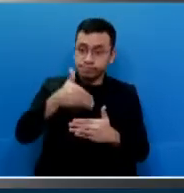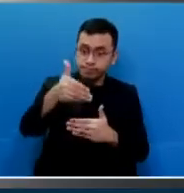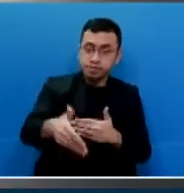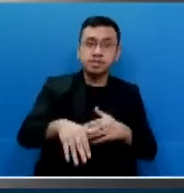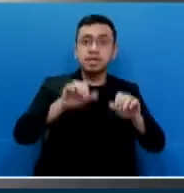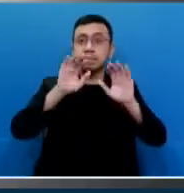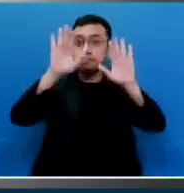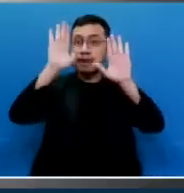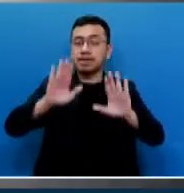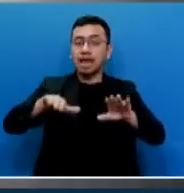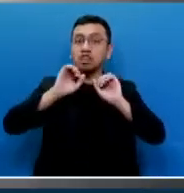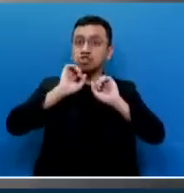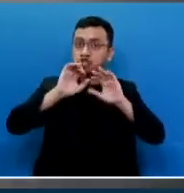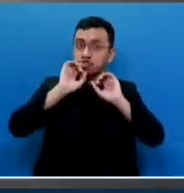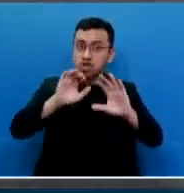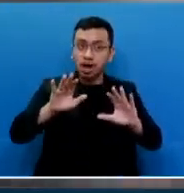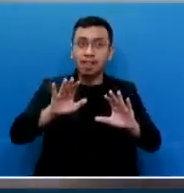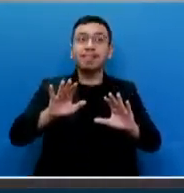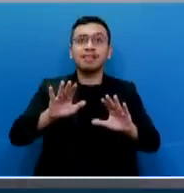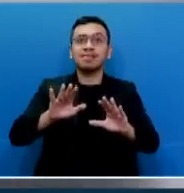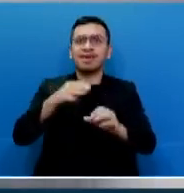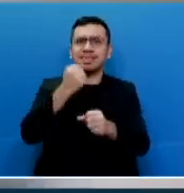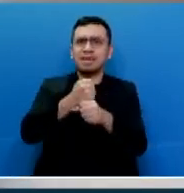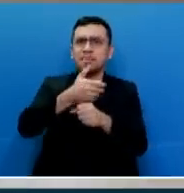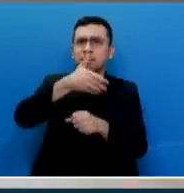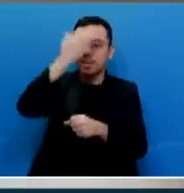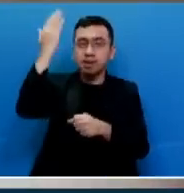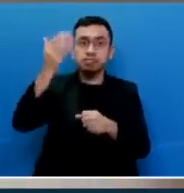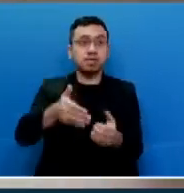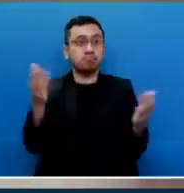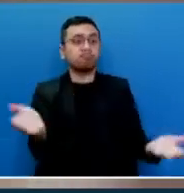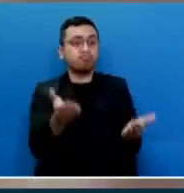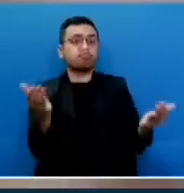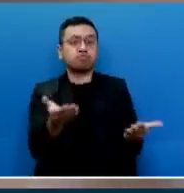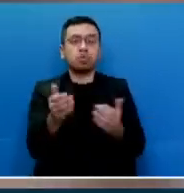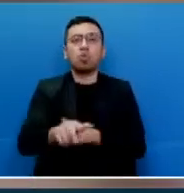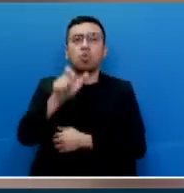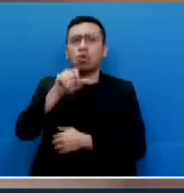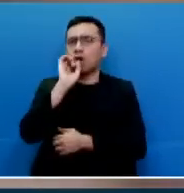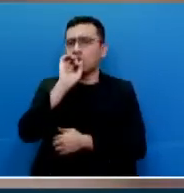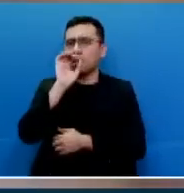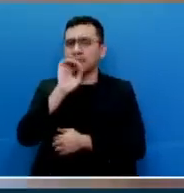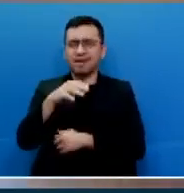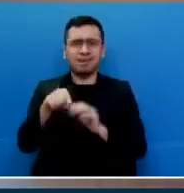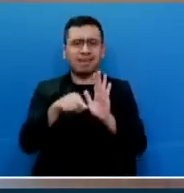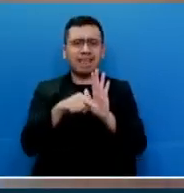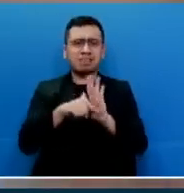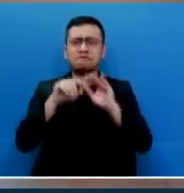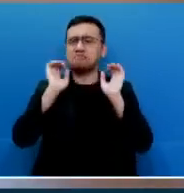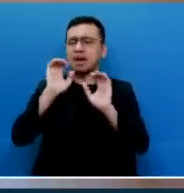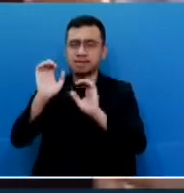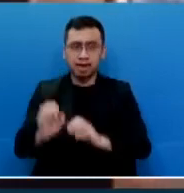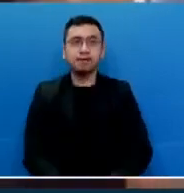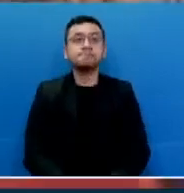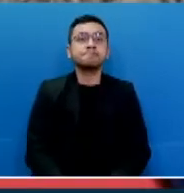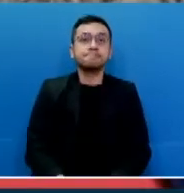dan sentimen negatifnya lebih banyak daripada sentimen positif gitu Mbak He sebenarnya seperti apa sih kalau dia lagi-lagi dianggap gibrnya sebagai perwakilan